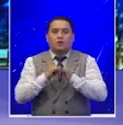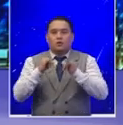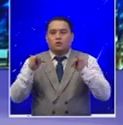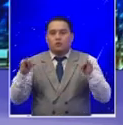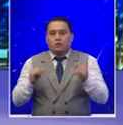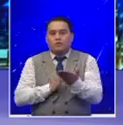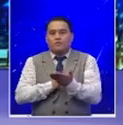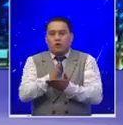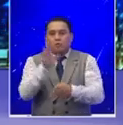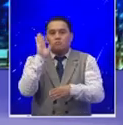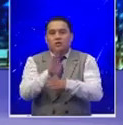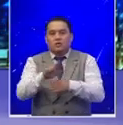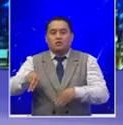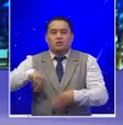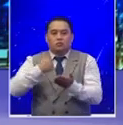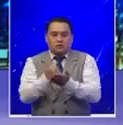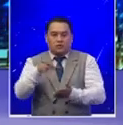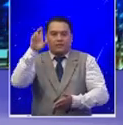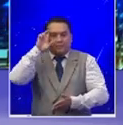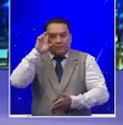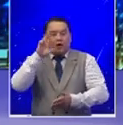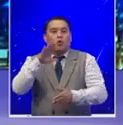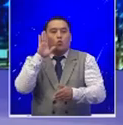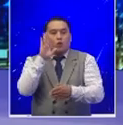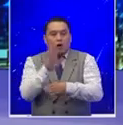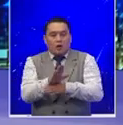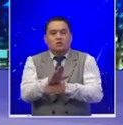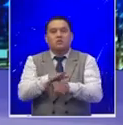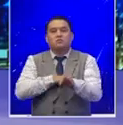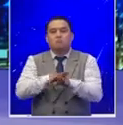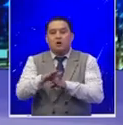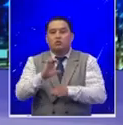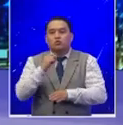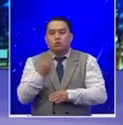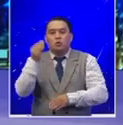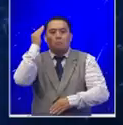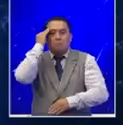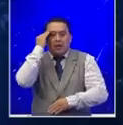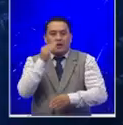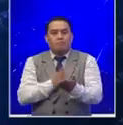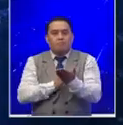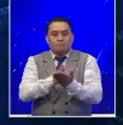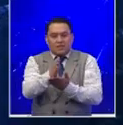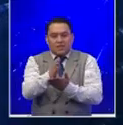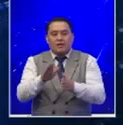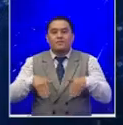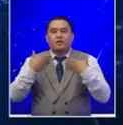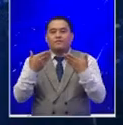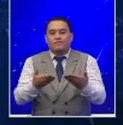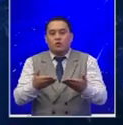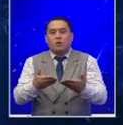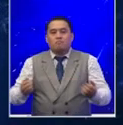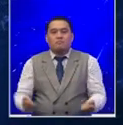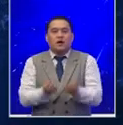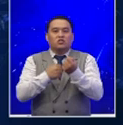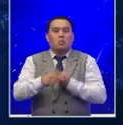и ходом реализации послания. Глава государства указал на важность исполнения социальных мер, обозначенных в послании, а также поддержки малого